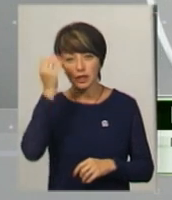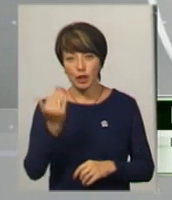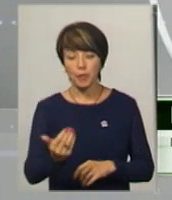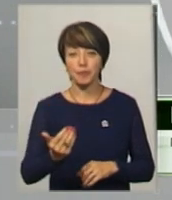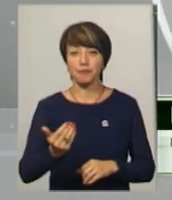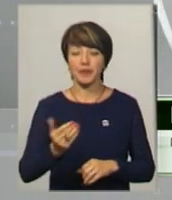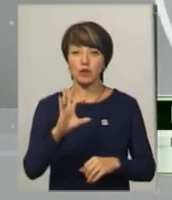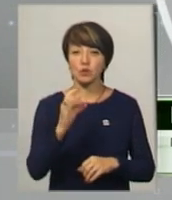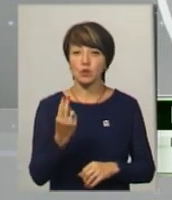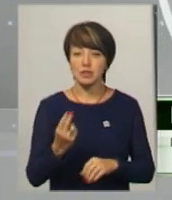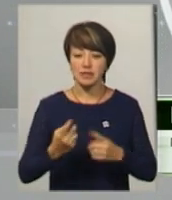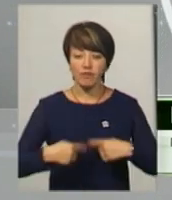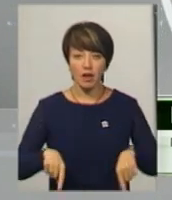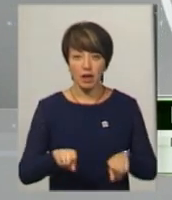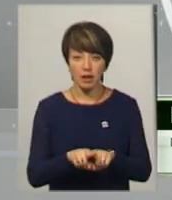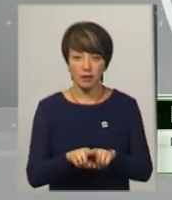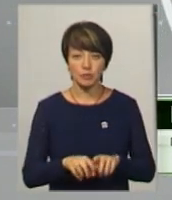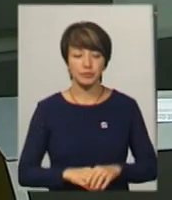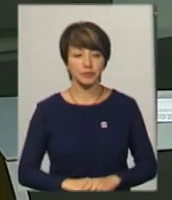освіти, соціальної сфери.